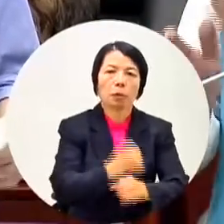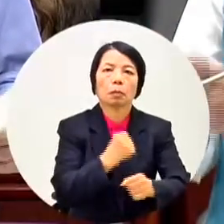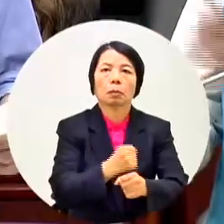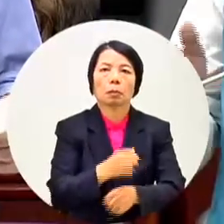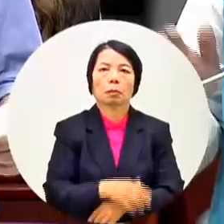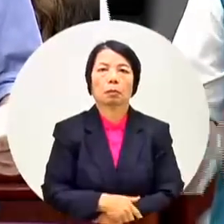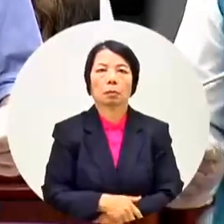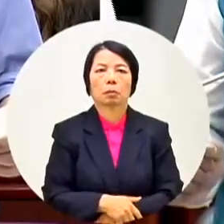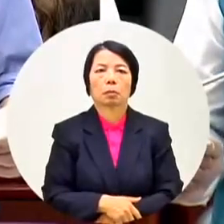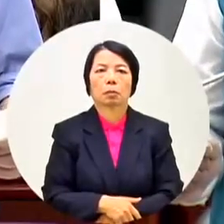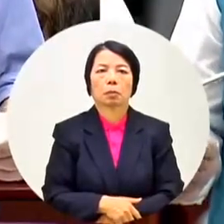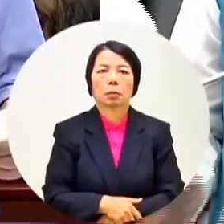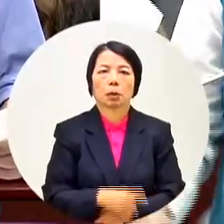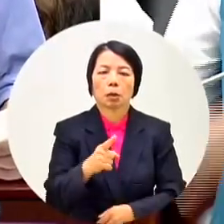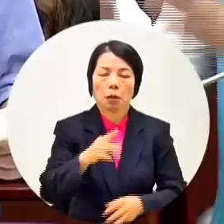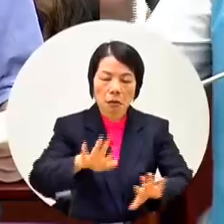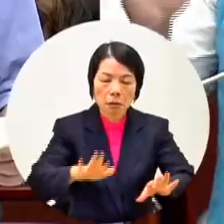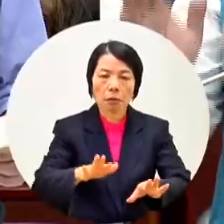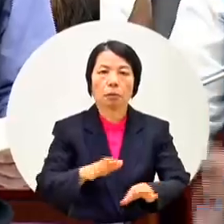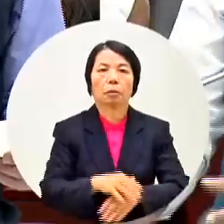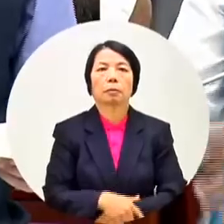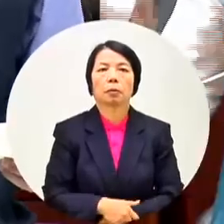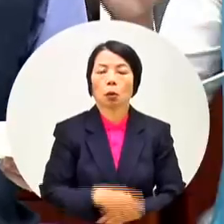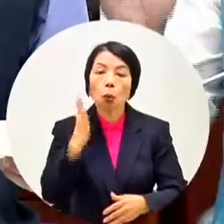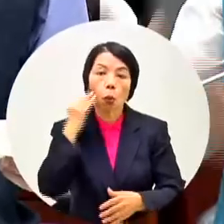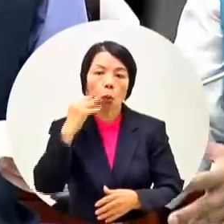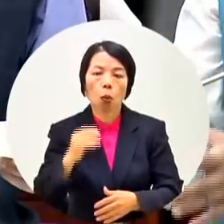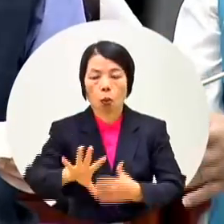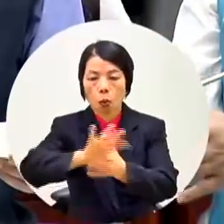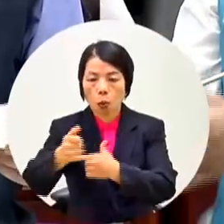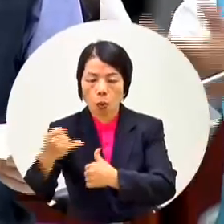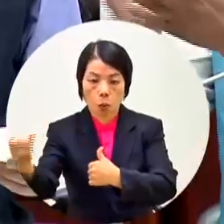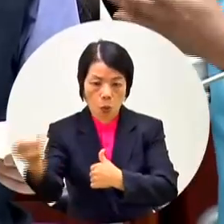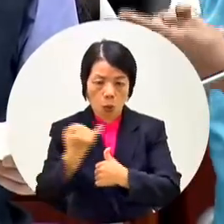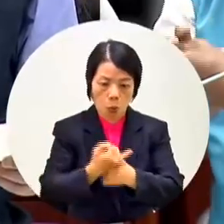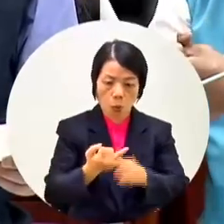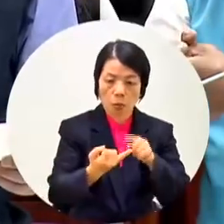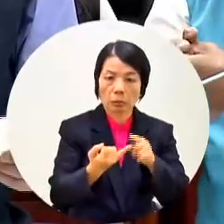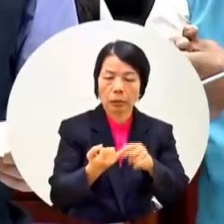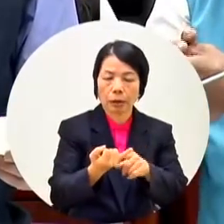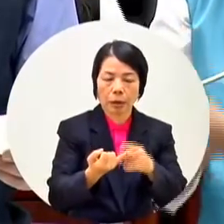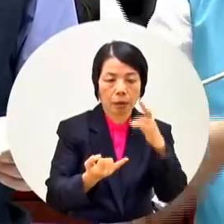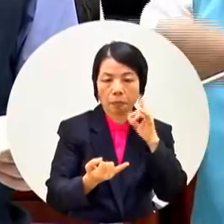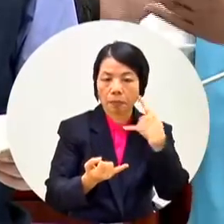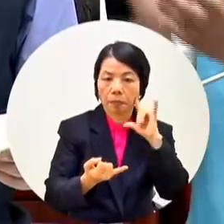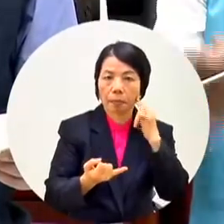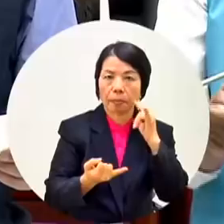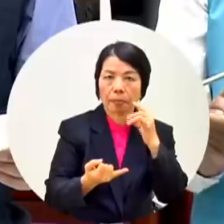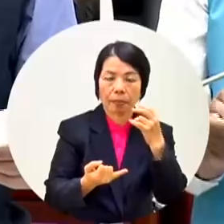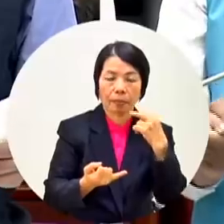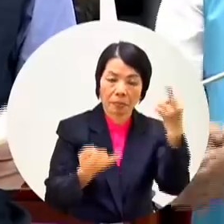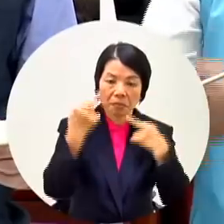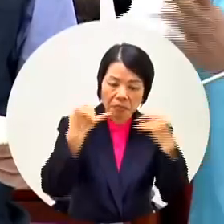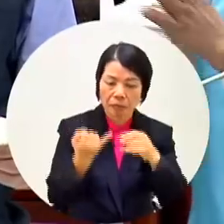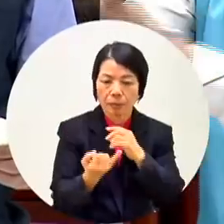现在提出这个 一清是3个月。啊，是不是可以帮我们的哈？因为是外配嘛， 对， 她可以帮她老